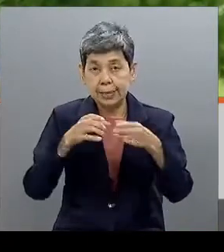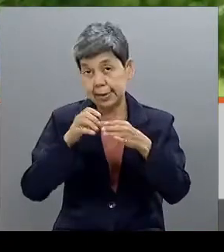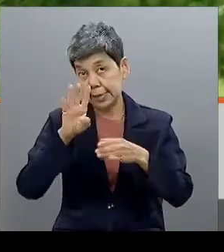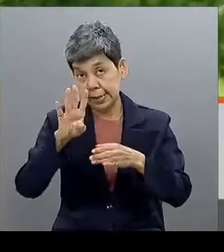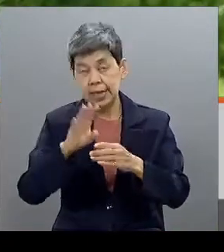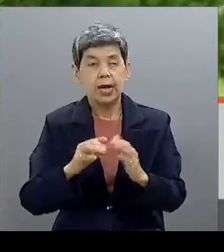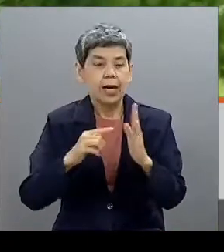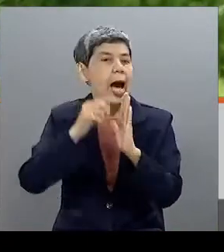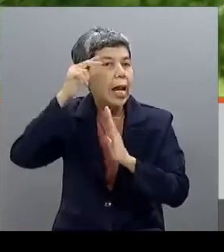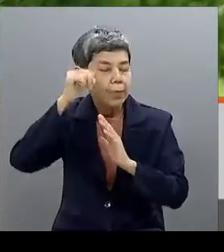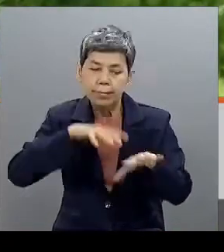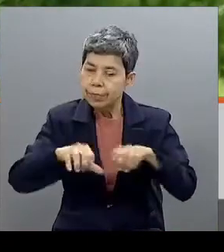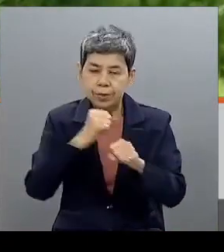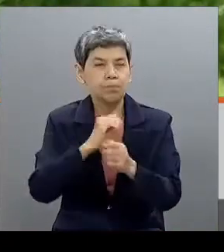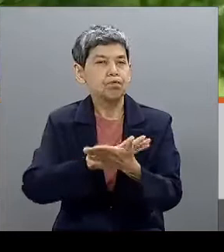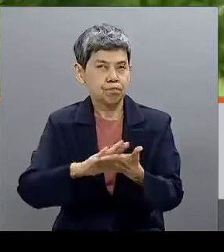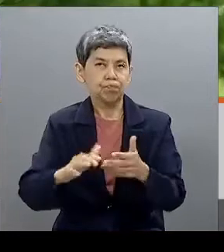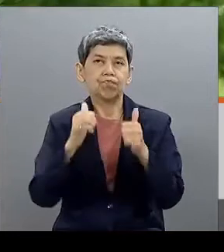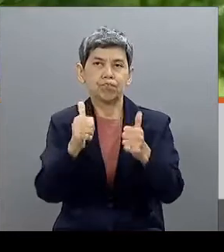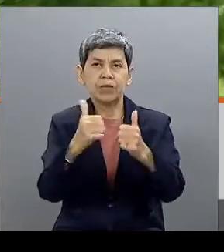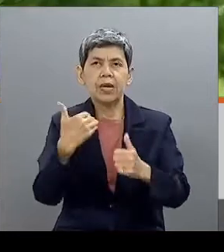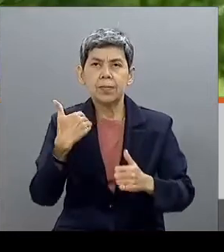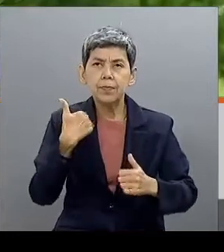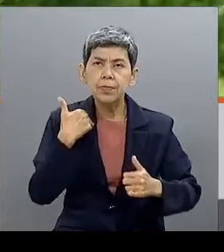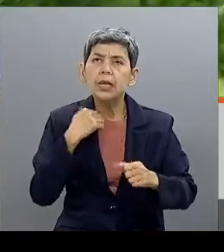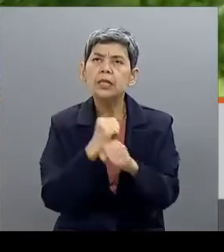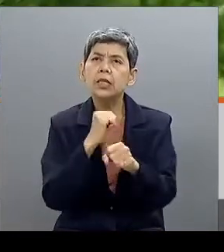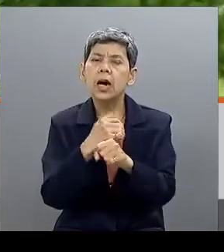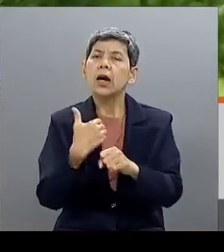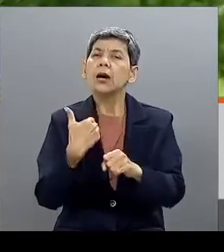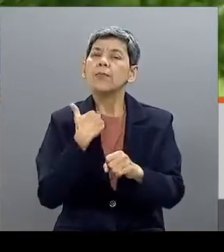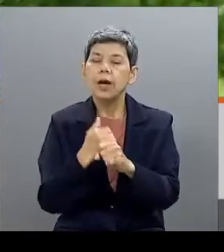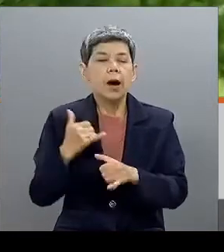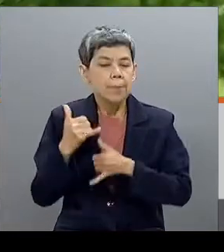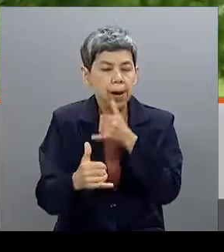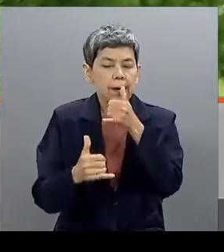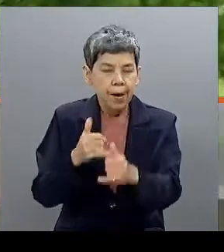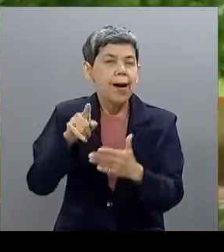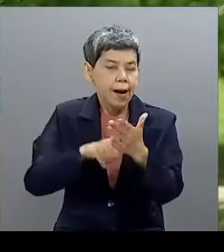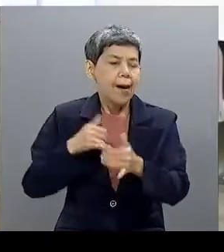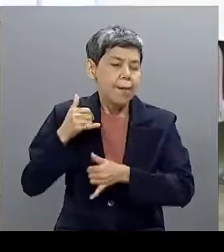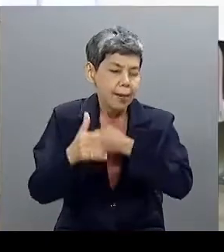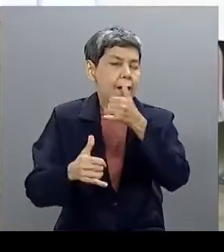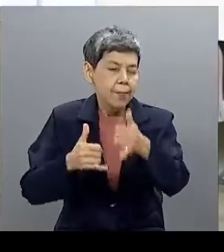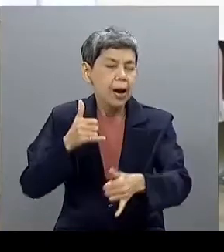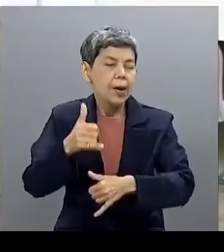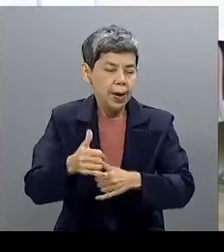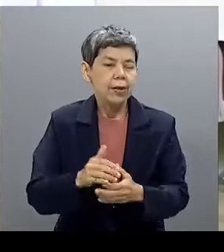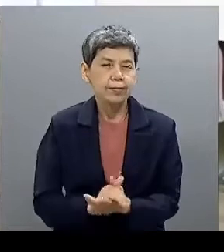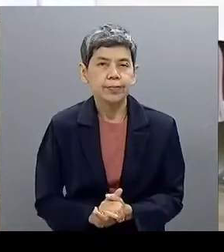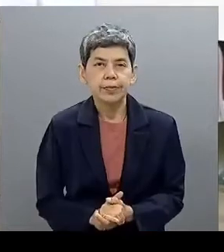ยความเรียบร้อยนะครับขณะที่ประชาชนก็ทยอยเดินทางออกมาใช้สิทธิ์เลือกตั้งกันอย่างต่อเนื่องครับ